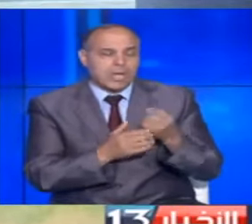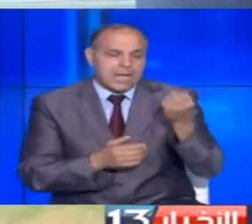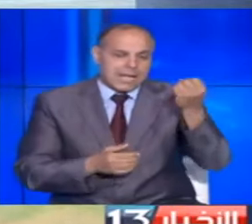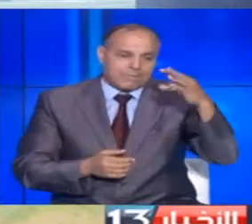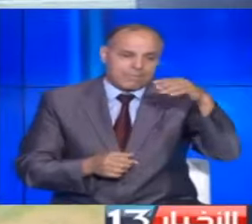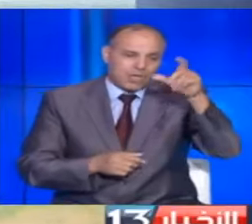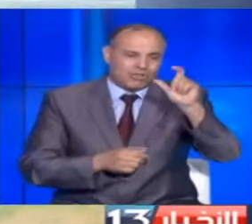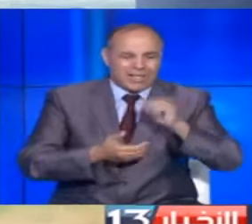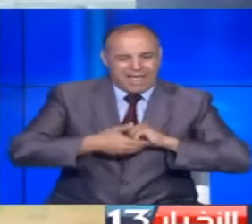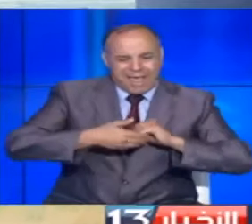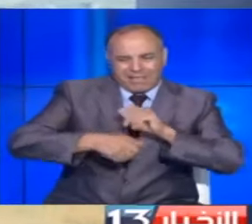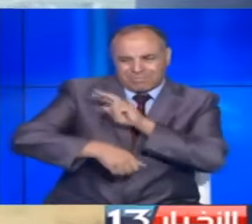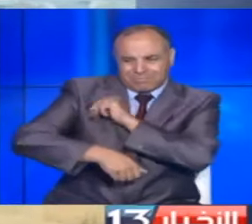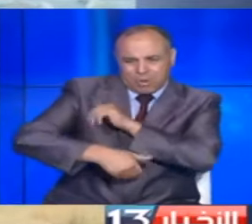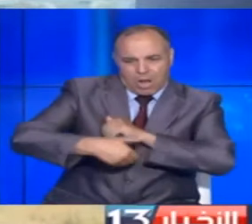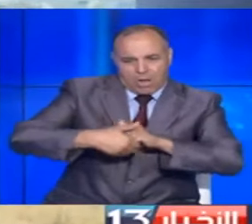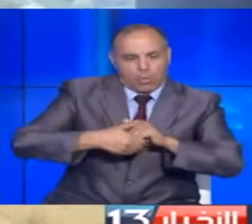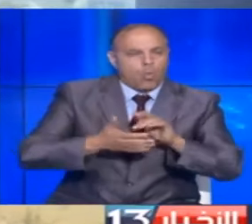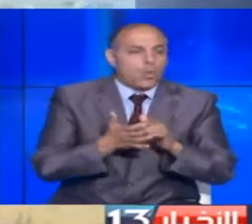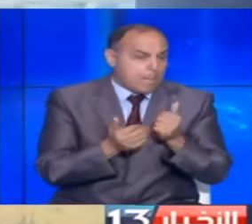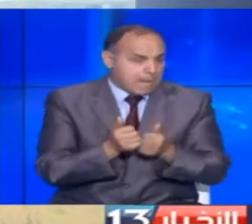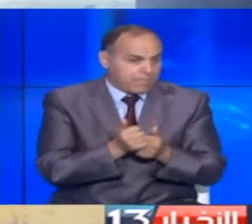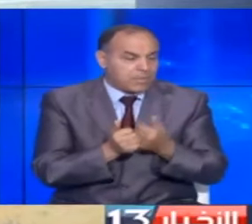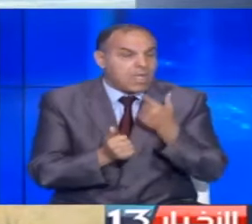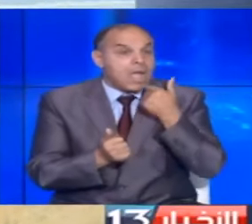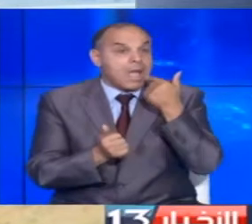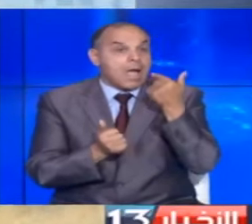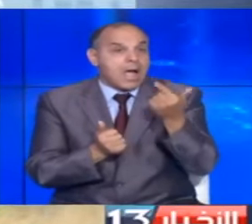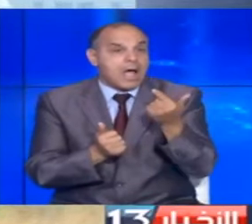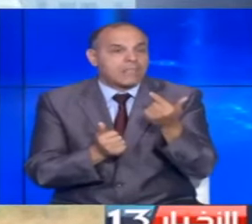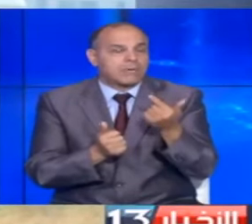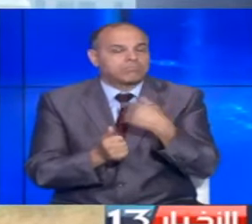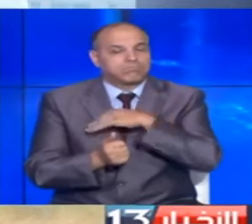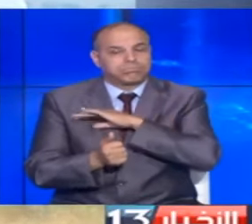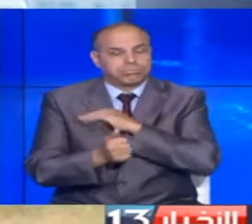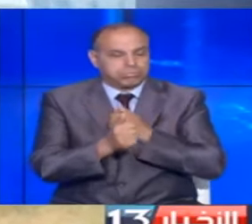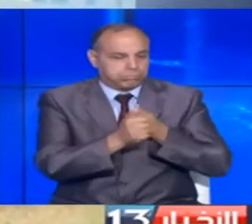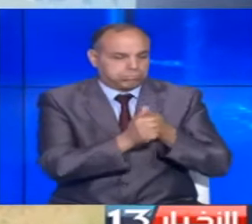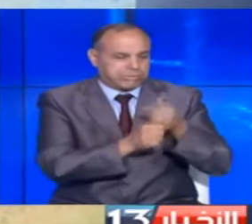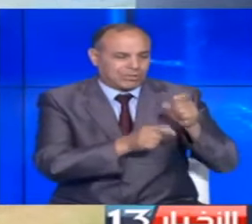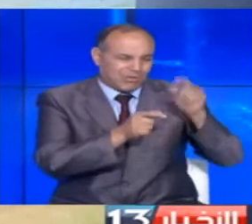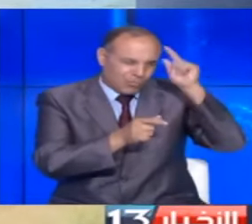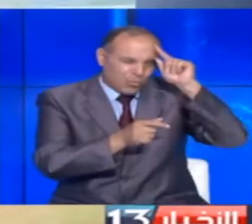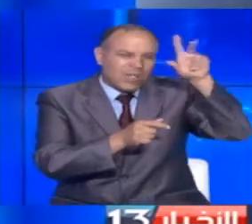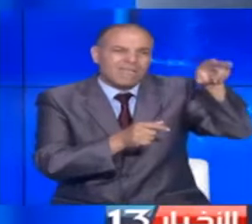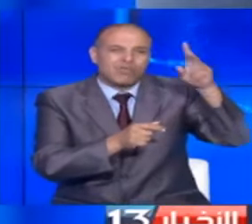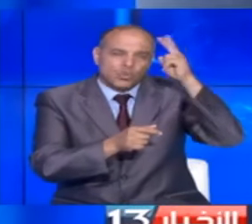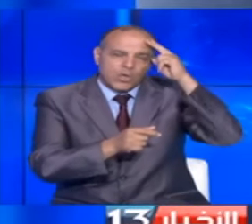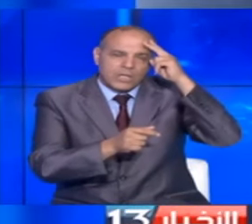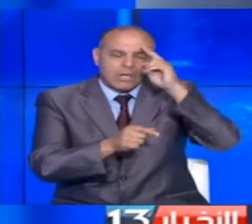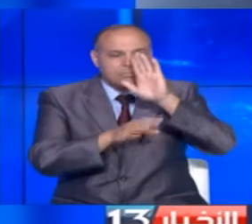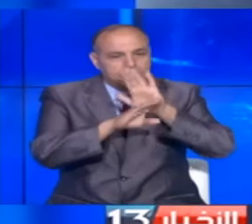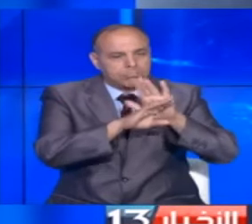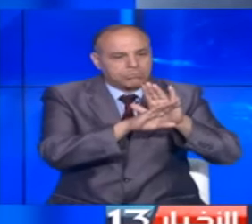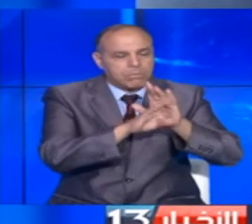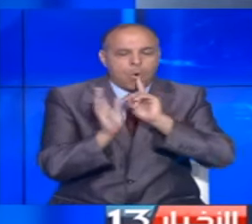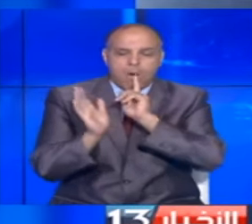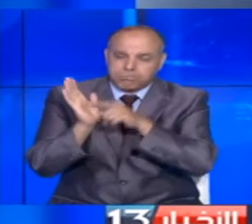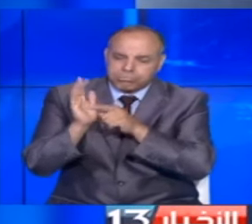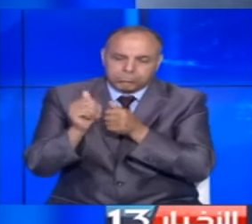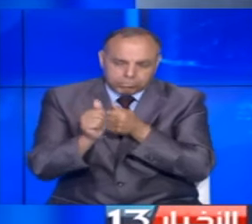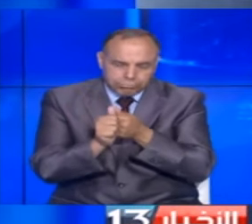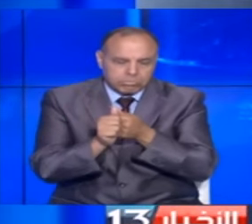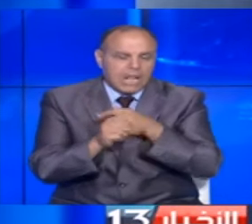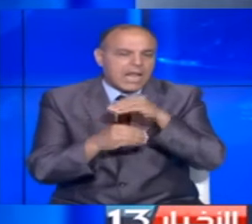شخص يمثلون كافه الاطراف التي ستتولى الاحاطه بالحجاج والسهر على اداء مناسك الحج